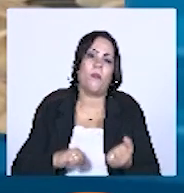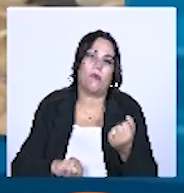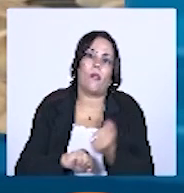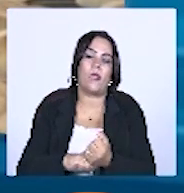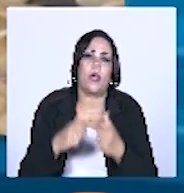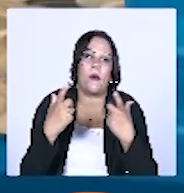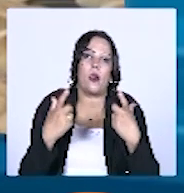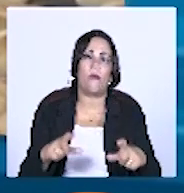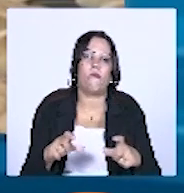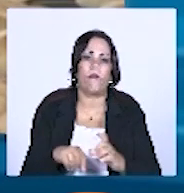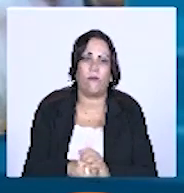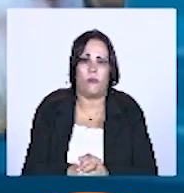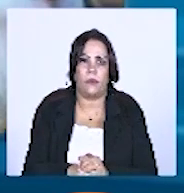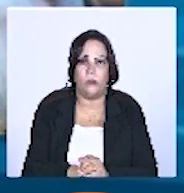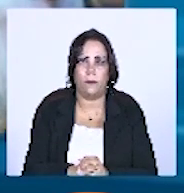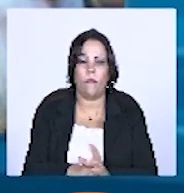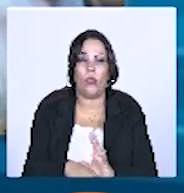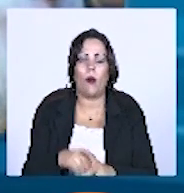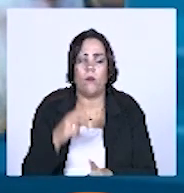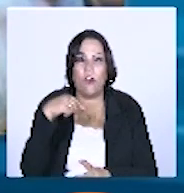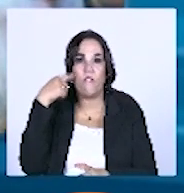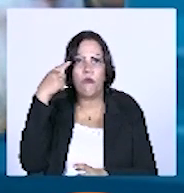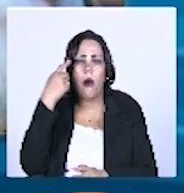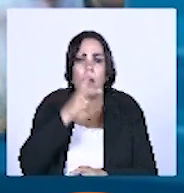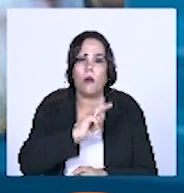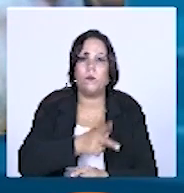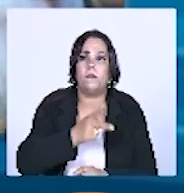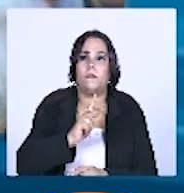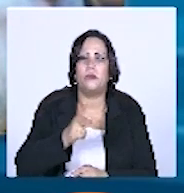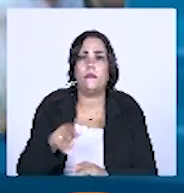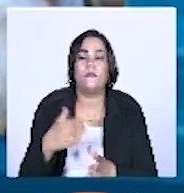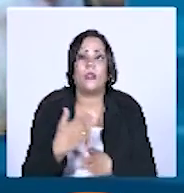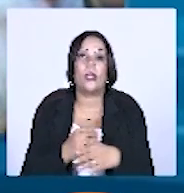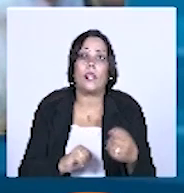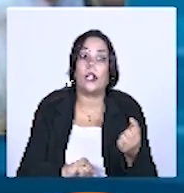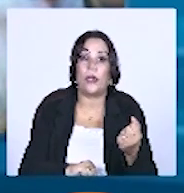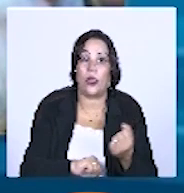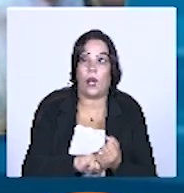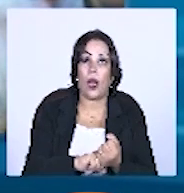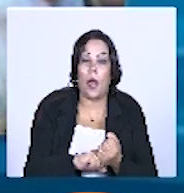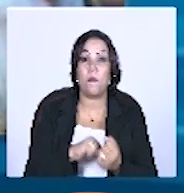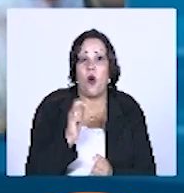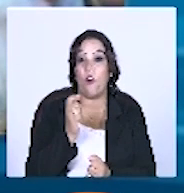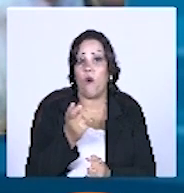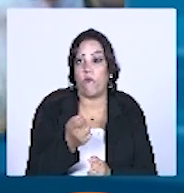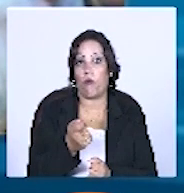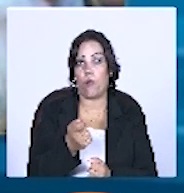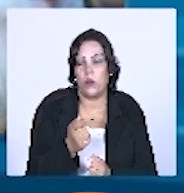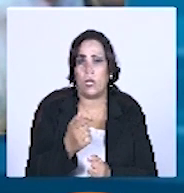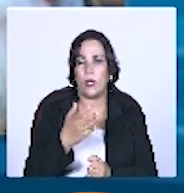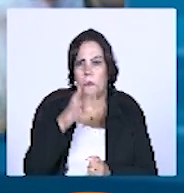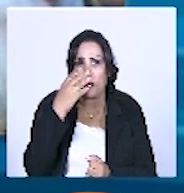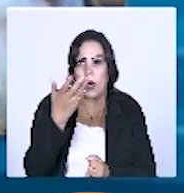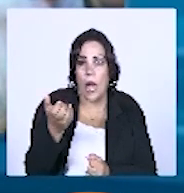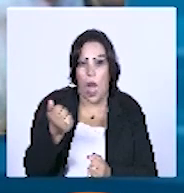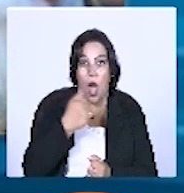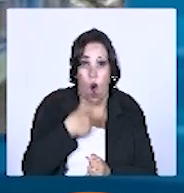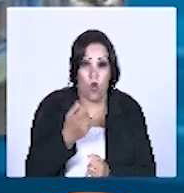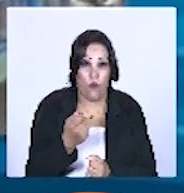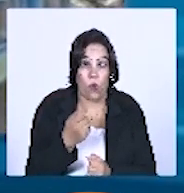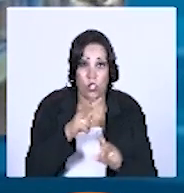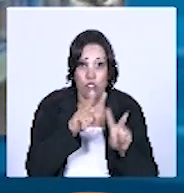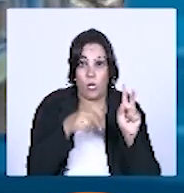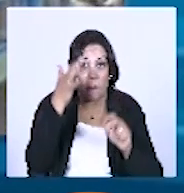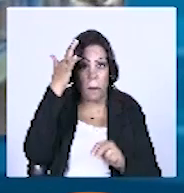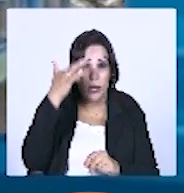العيش طيب وجهات النظر مختلفه تجاه دعم نقدي يعني اخد فلوس في ايدي اشتري